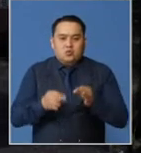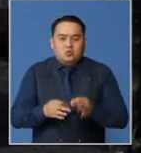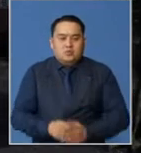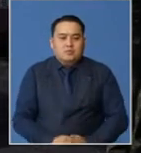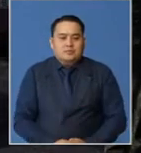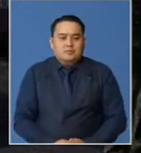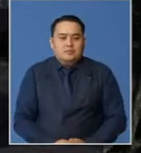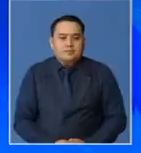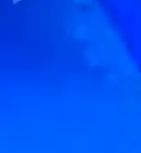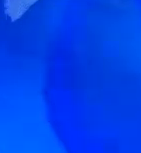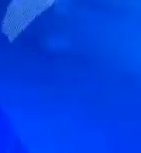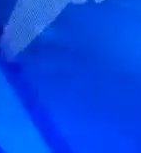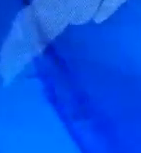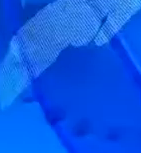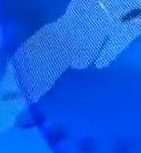соответствующие органы.